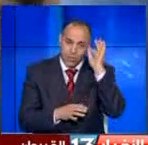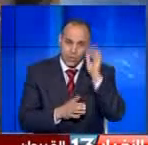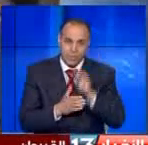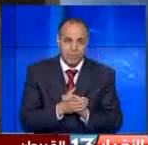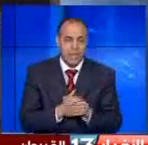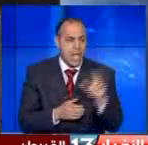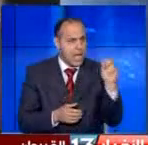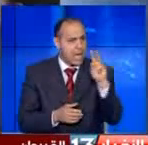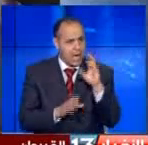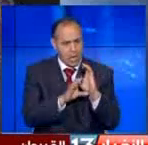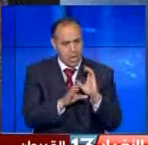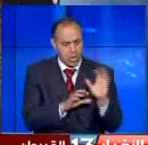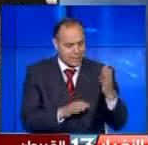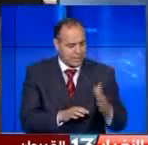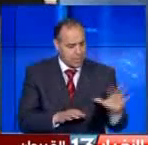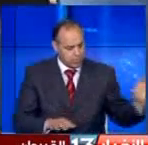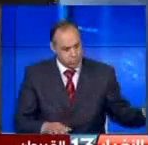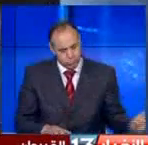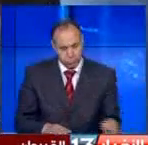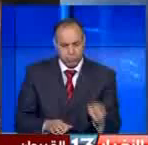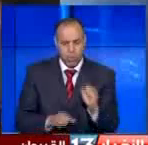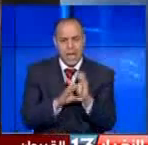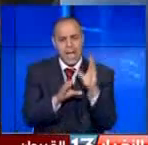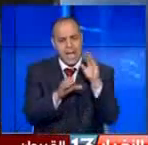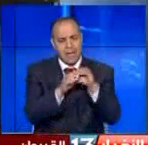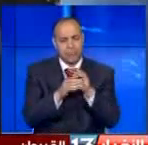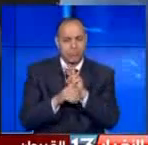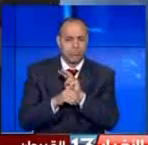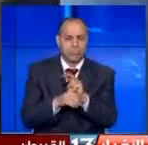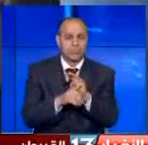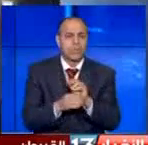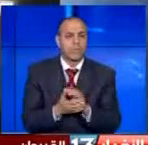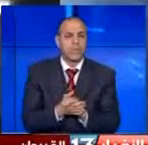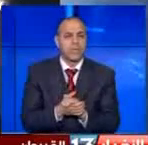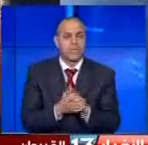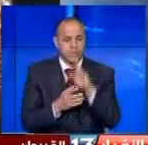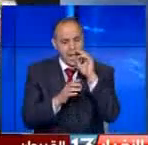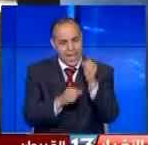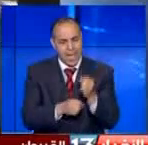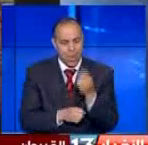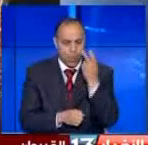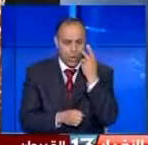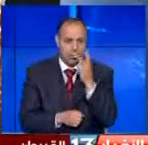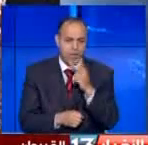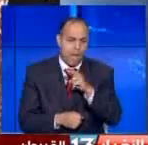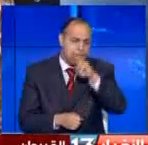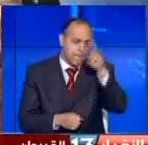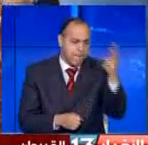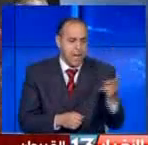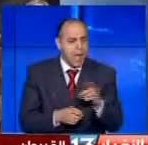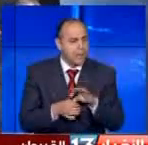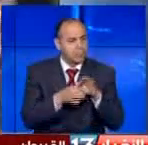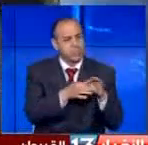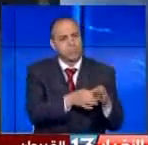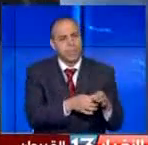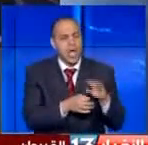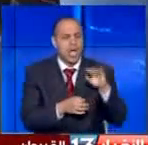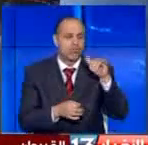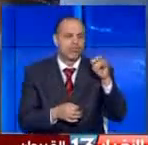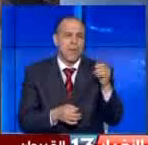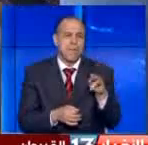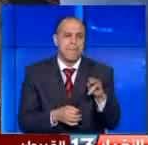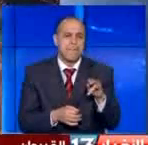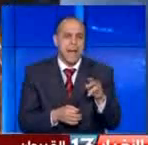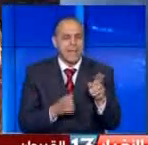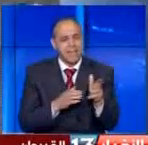في رحلة جبنا الصغيرات يتفرهدوا ومنجينا للقروين، ومن القروين نتعديو الجم وان شاء